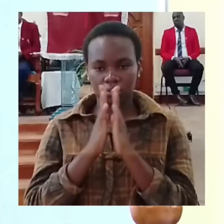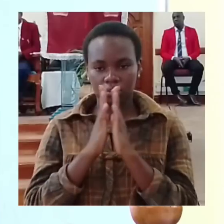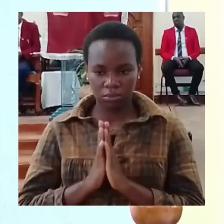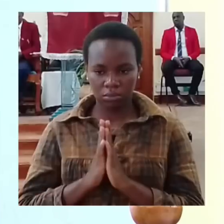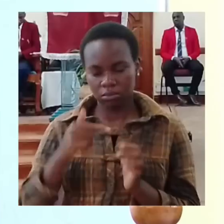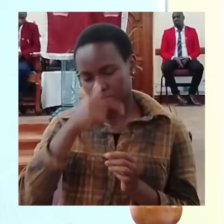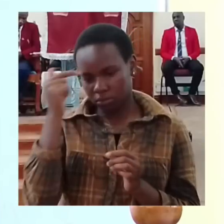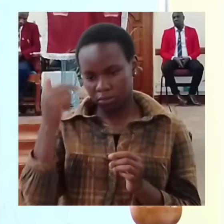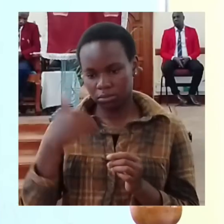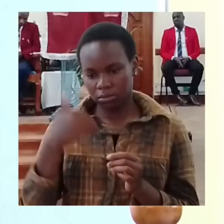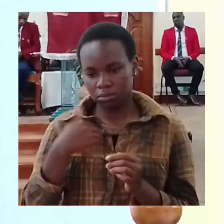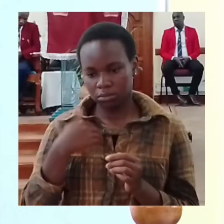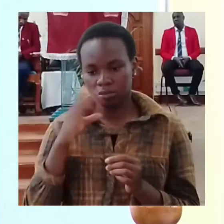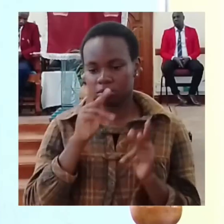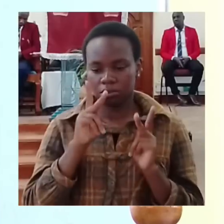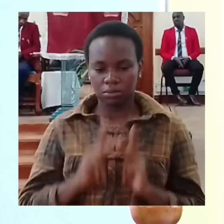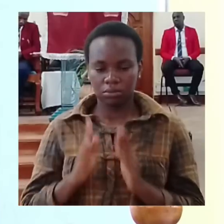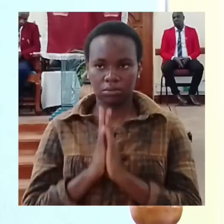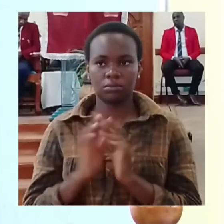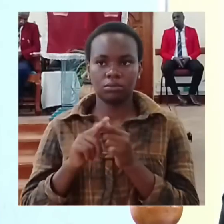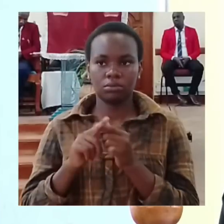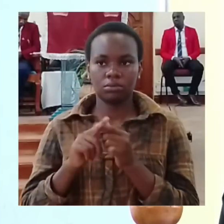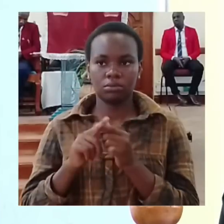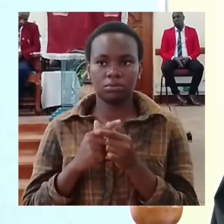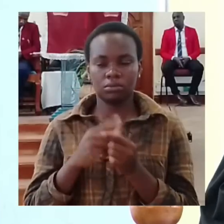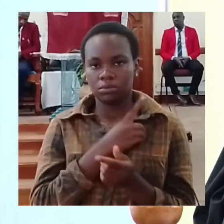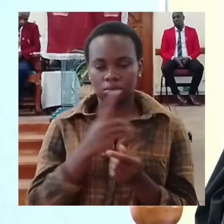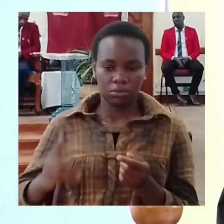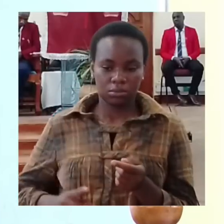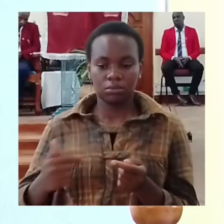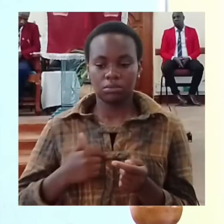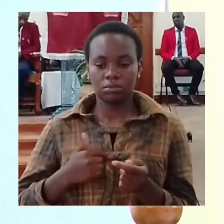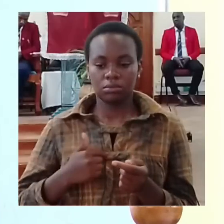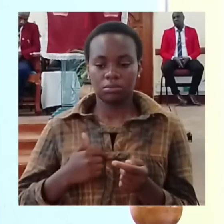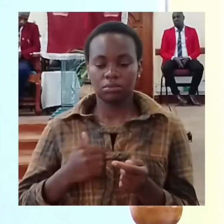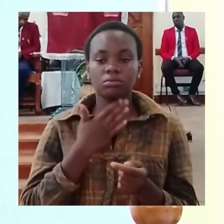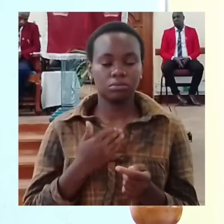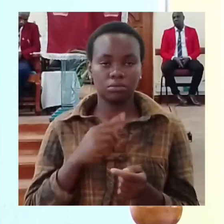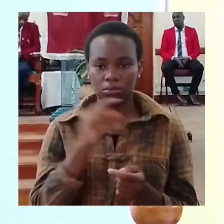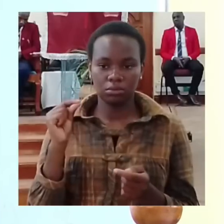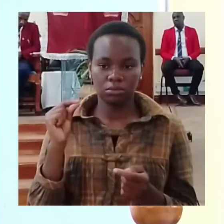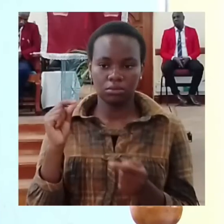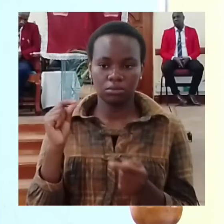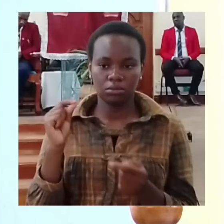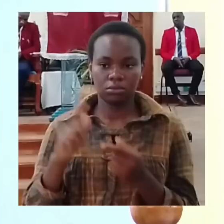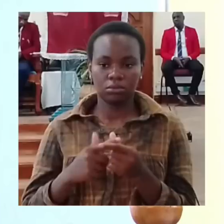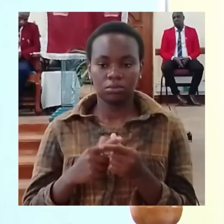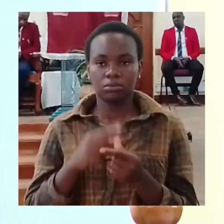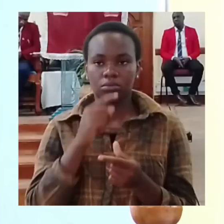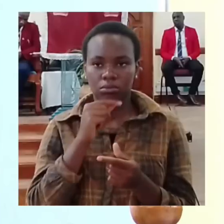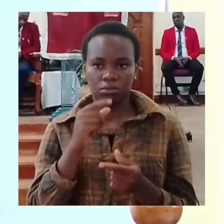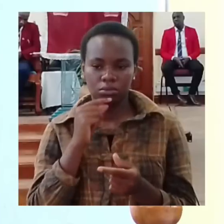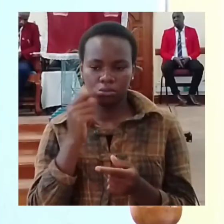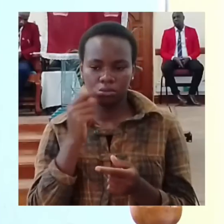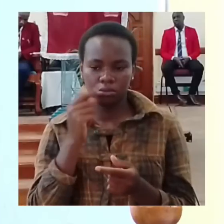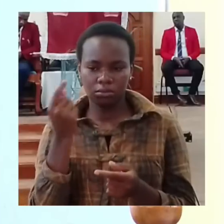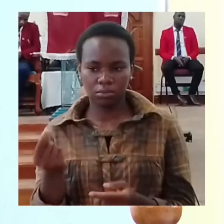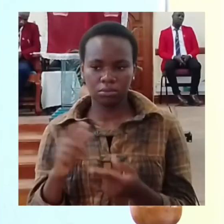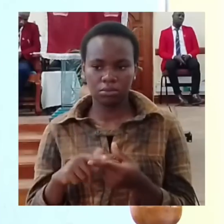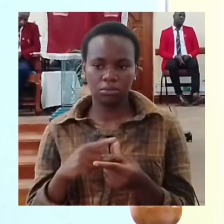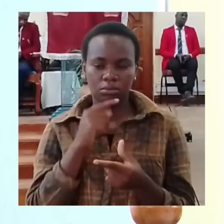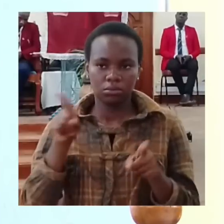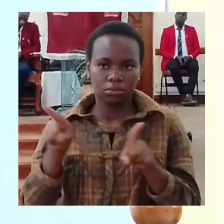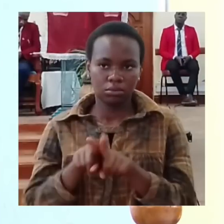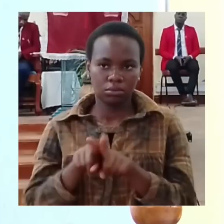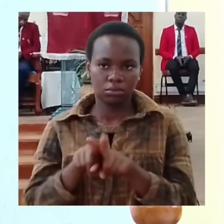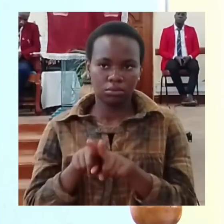wa gwĩka atĩa? Daudi agĩthiĩ akiuga, niĩ nĩ ngũthiĩ. Makĩmwĩra, we kahĩ. Na brothers ciake